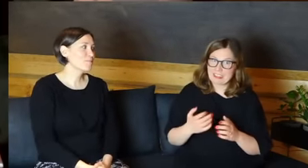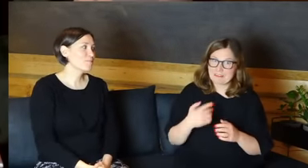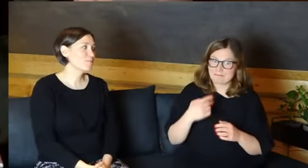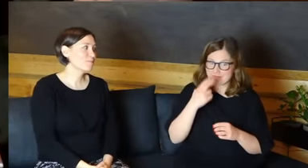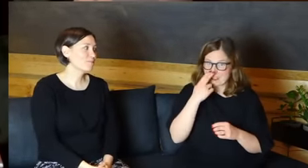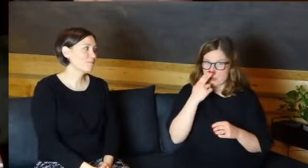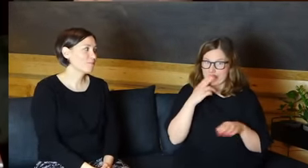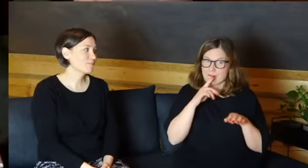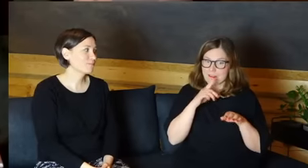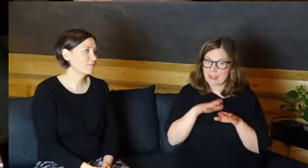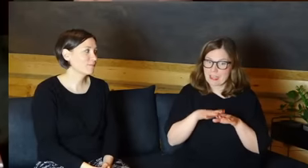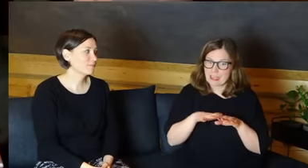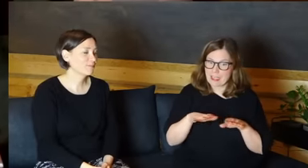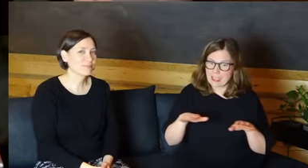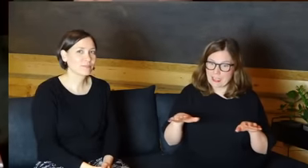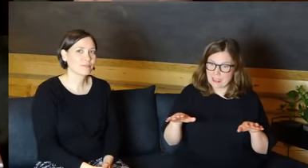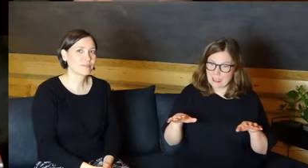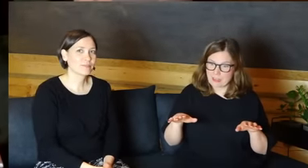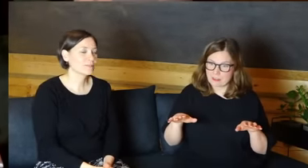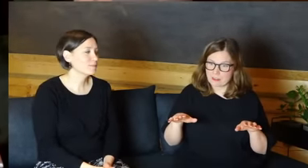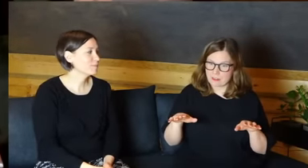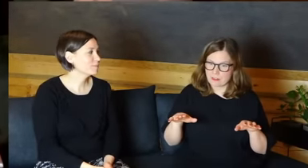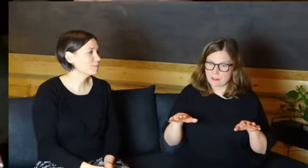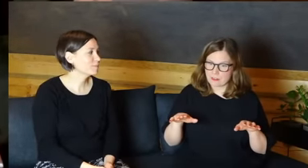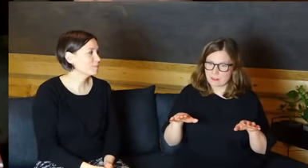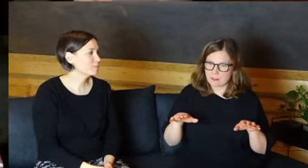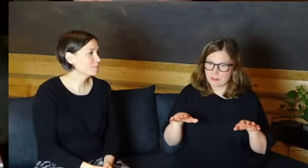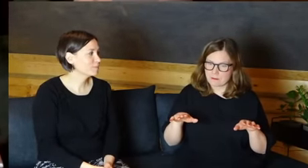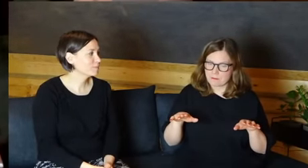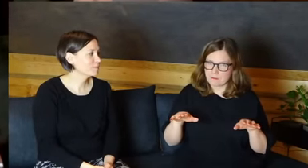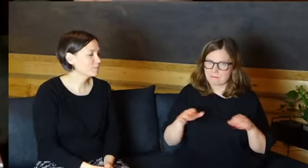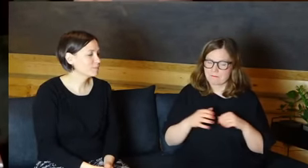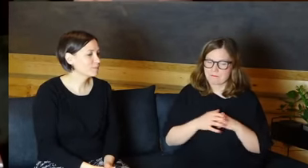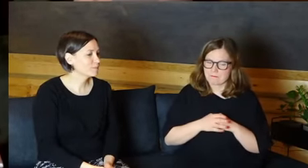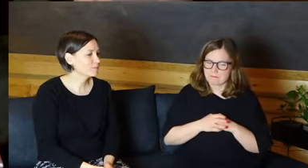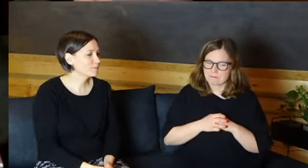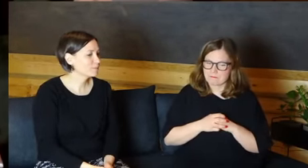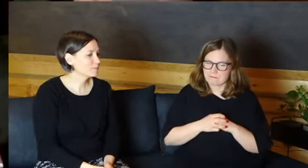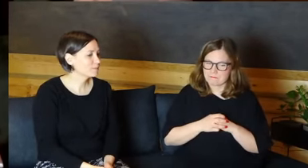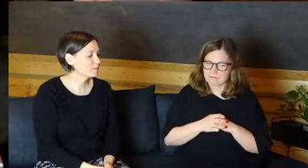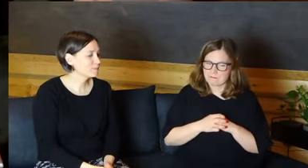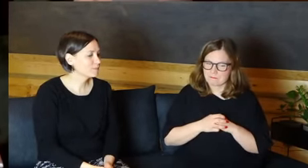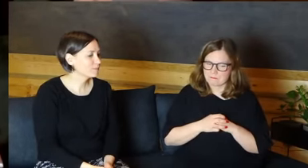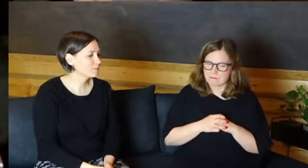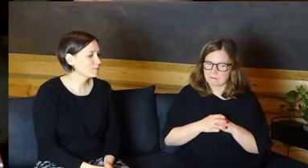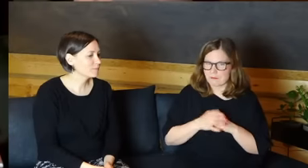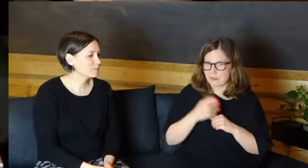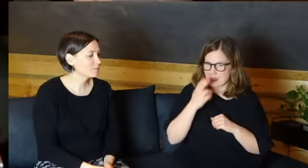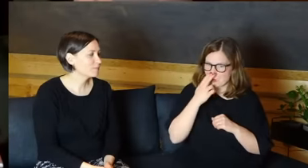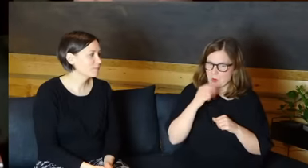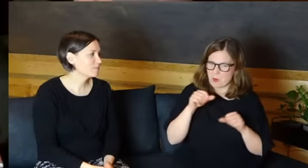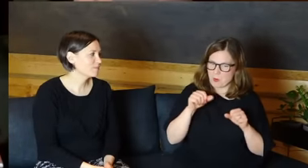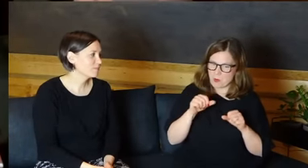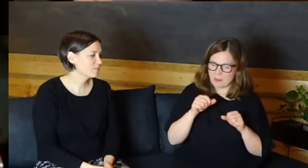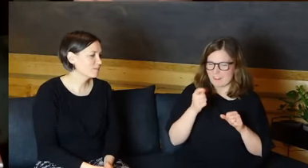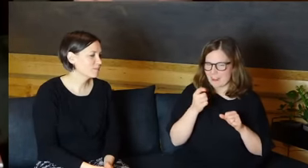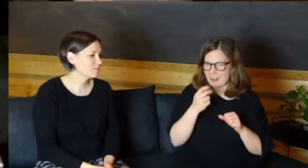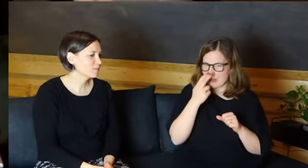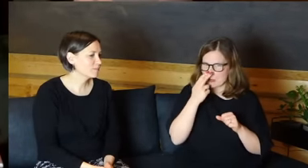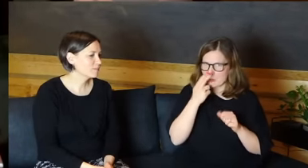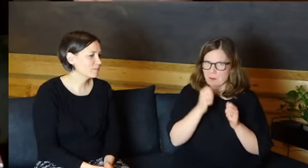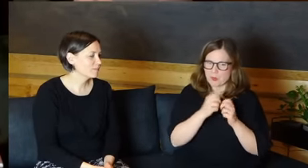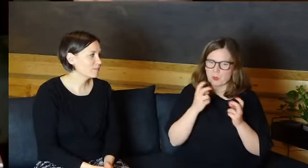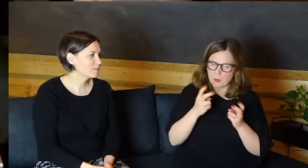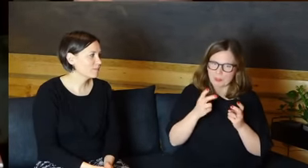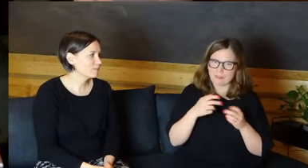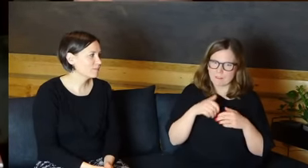täällä pakettirakentajat, jotka itse aloittaa, niin ne ei talvella aloita. Että siinä mielessä vähän huono, mutta isompia nyt ollaan täällä vääntämässä.